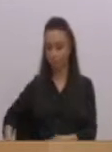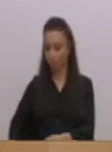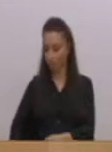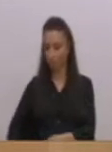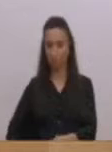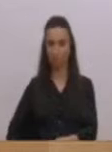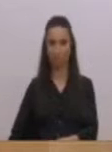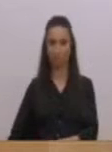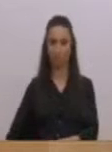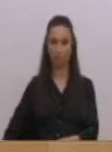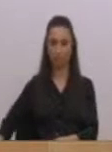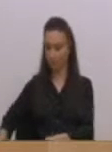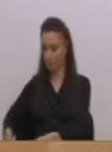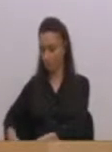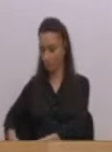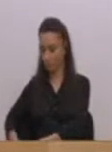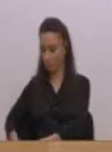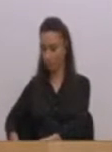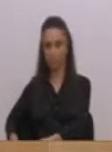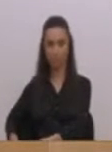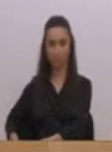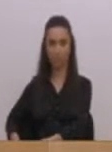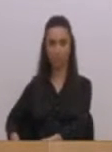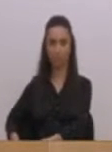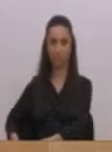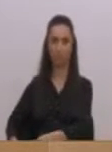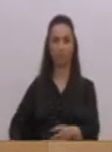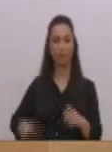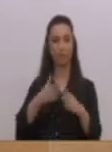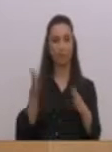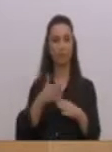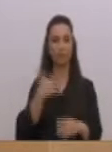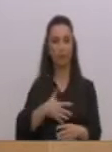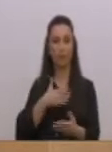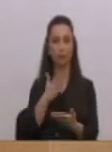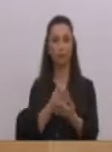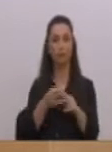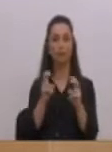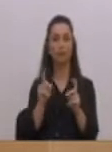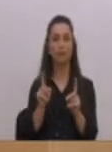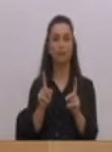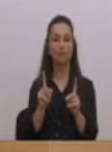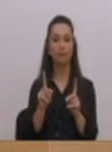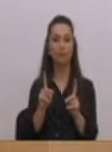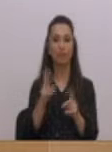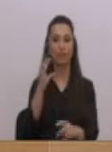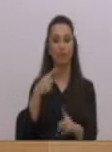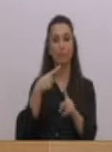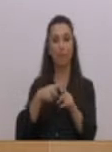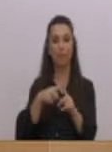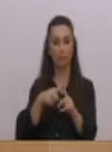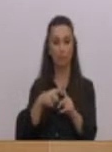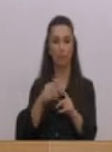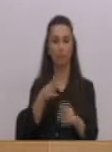რომელიც რაღაცნაირად მიიჩქმალა, მაგრამ გონი რომ მაინც საქართველოს მოქალაქეებს დიდ ნაწილს აწუხებს, ეს არის ეგრეთ წოდებული კავია პლუსის ამბავი.